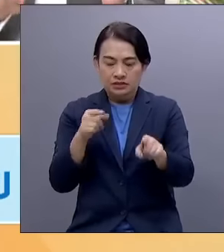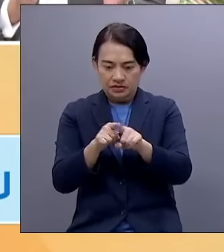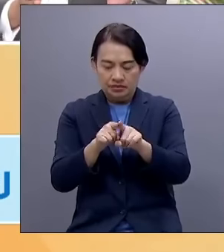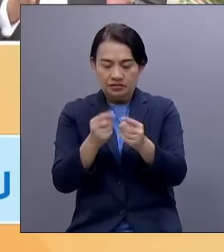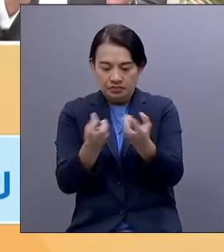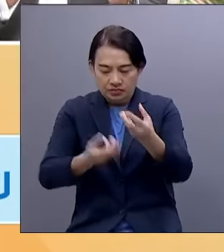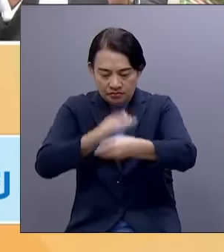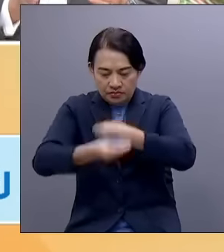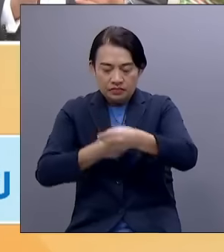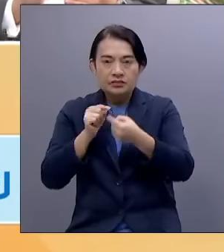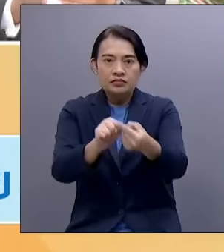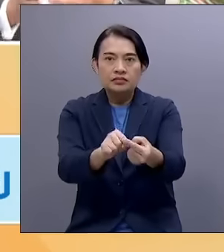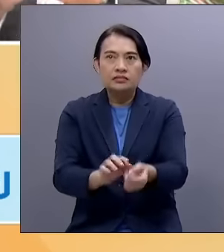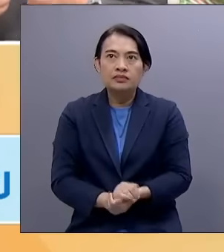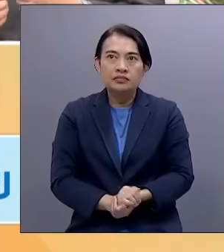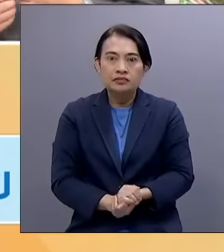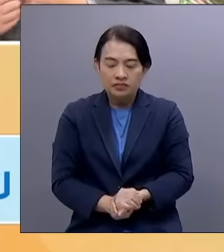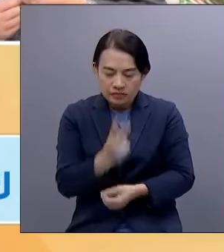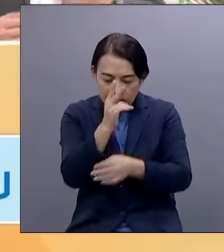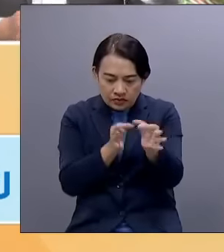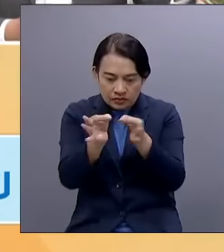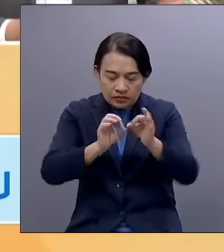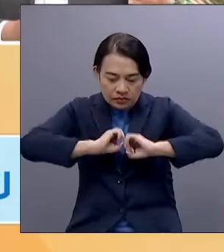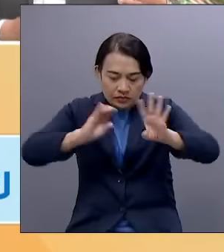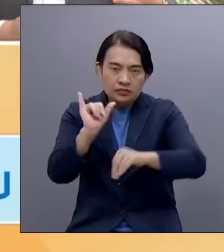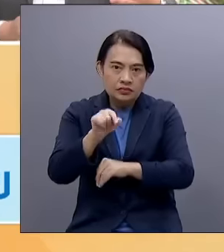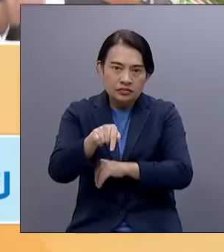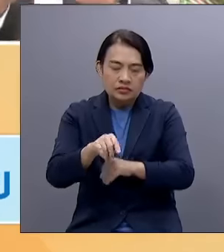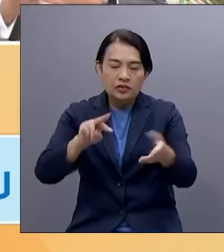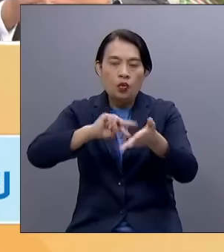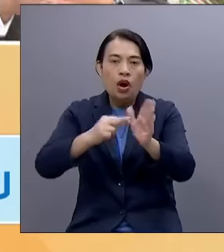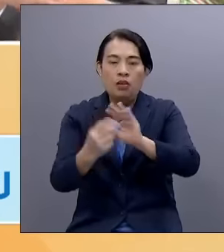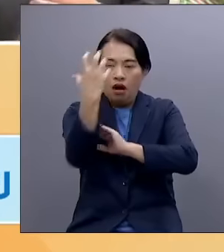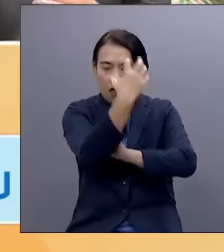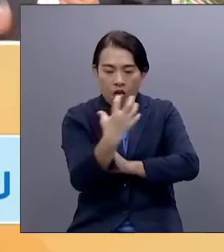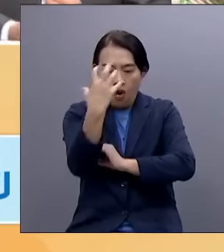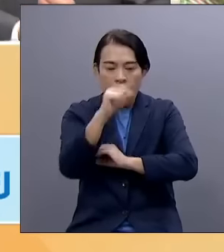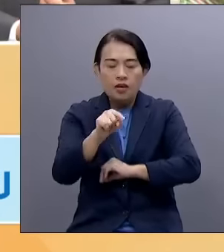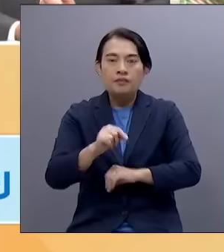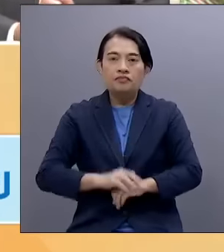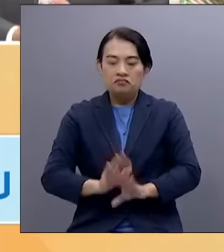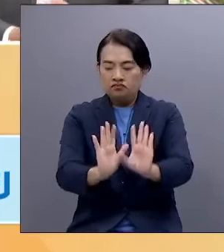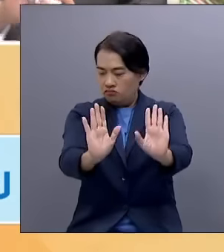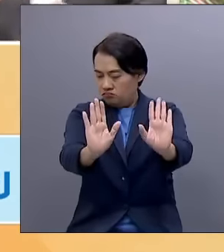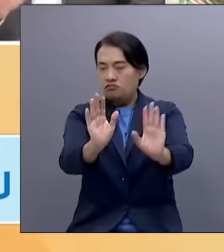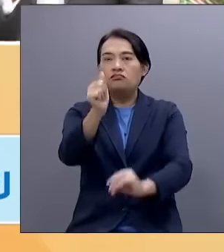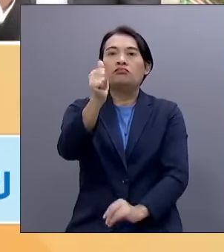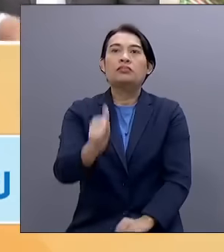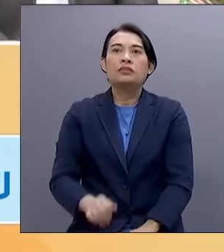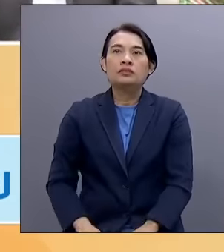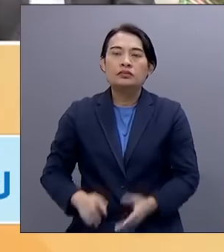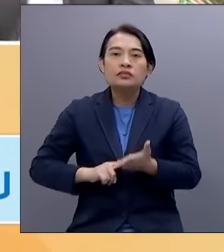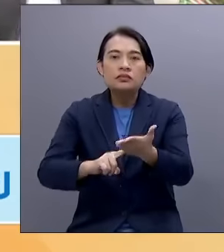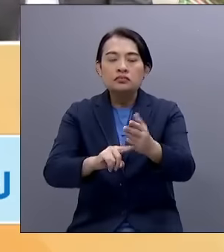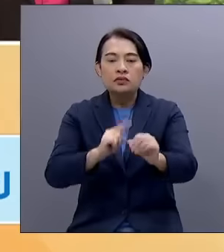ต่อซึ่งถ้าคุณไม่ได้เขียนเงื่อนไขให้ชัดเจนให้กับผู้ซื้อเนี่ยเท่ากับคุณหลอกผู้ซื้อเพราะฉะนั้นผู้ซื้อเนี่ยมีสิทธิ์ที่จะปฏิเสธได้อ่าไม่ต้องฟ้องครับแค่